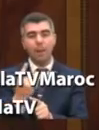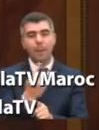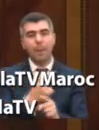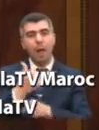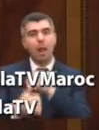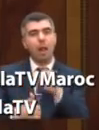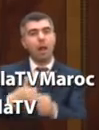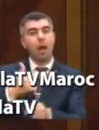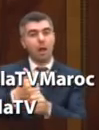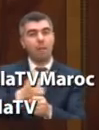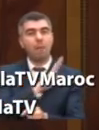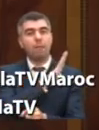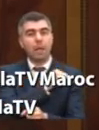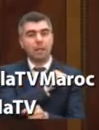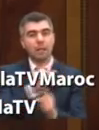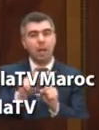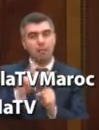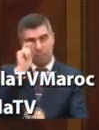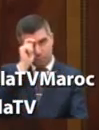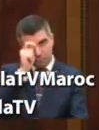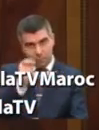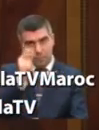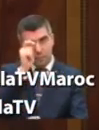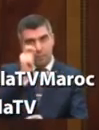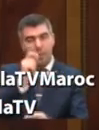أن نوجه تحية إكبار